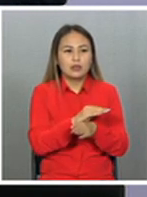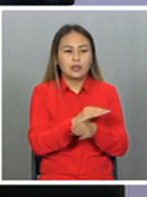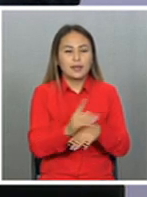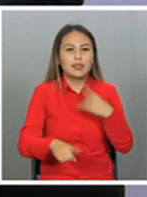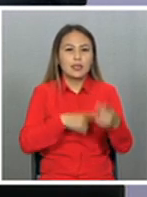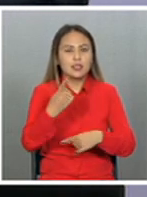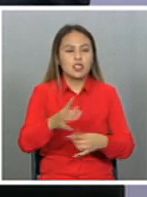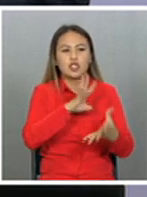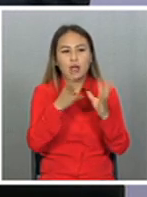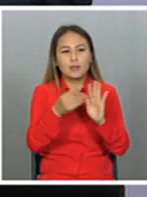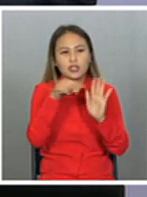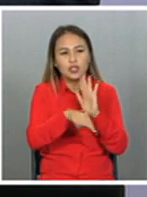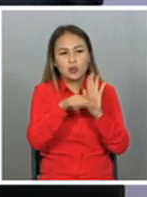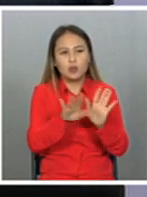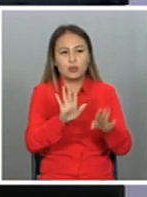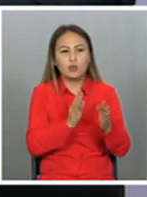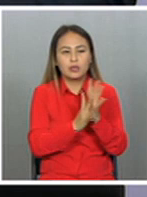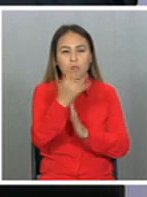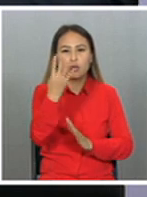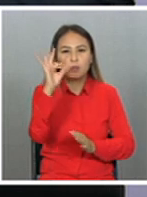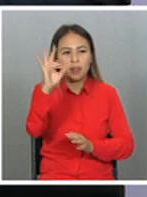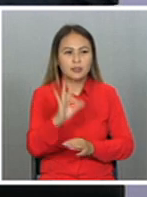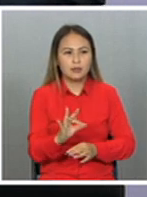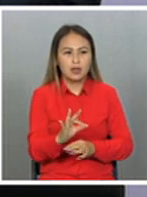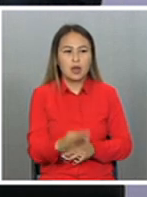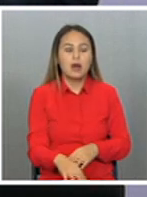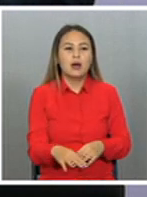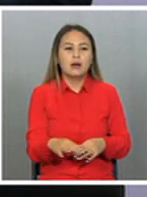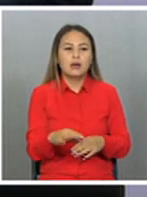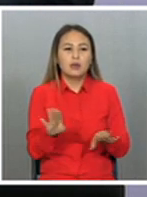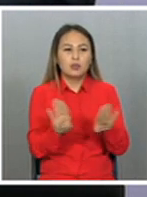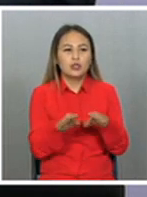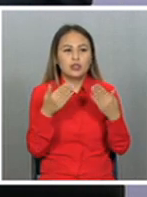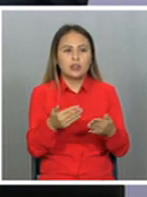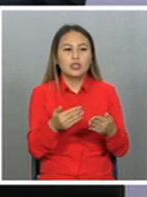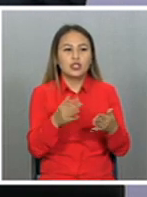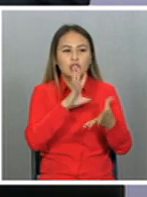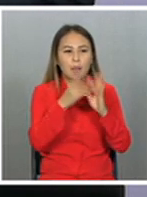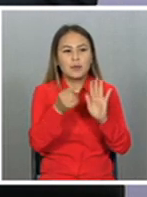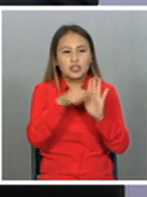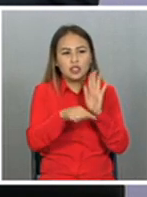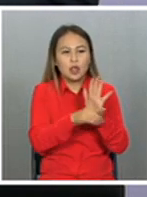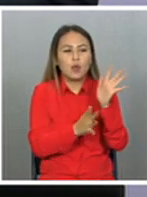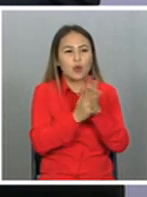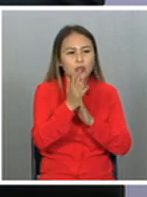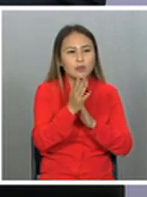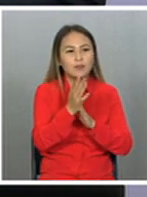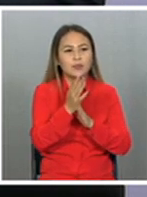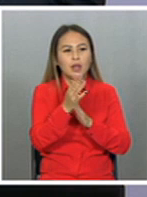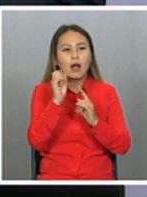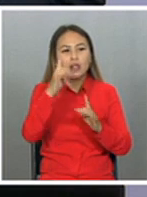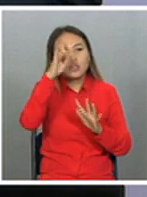Келесі жалпы ішкі өнімнің өсімі 4%-ды құраған. Яғни бұл жерде жалпы ішкі өнімнің өсімі дегенімізді қалай түсінеміз